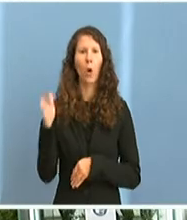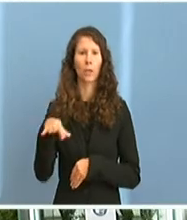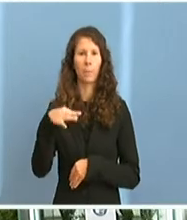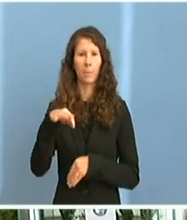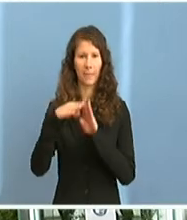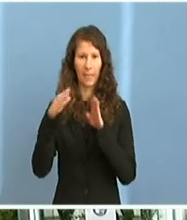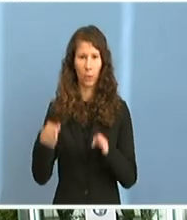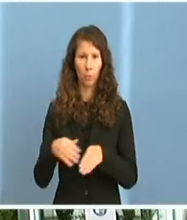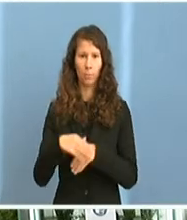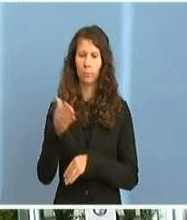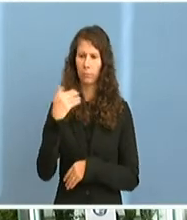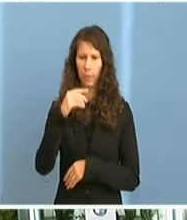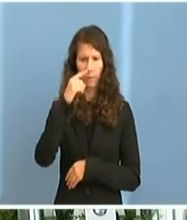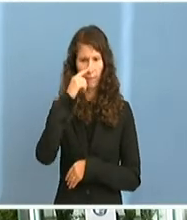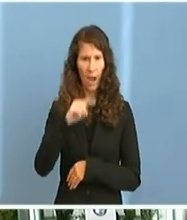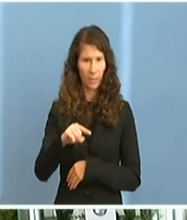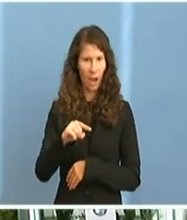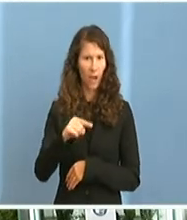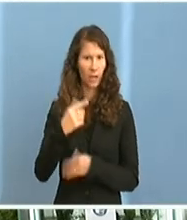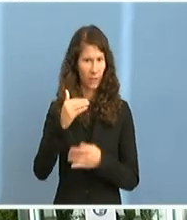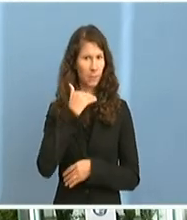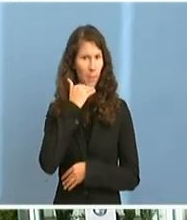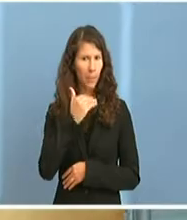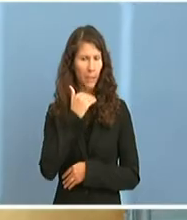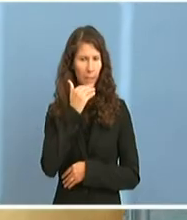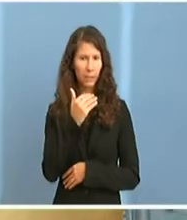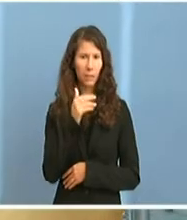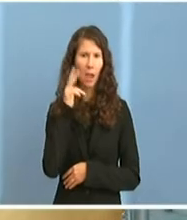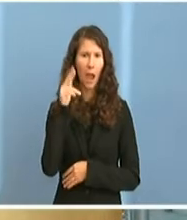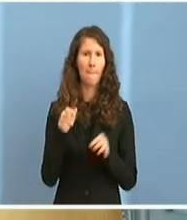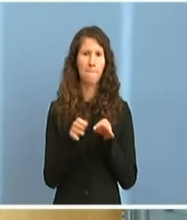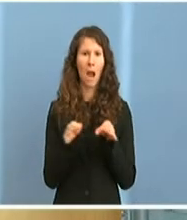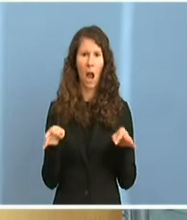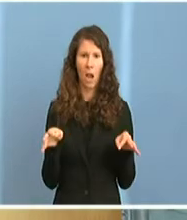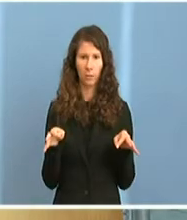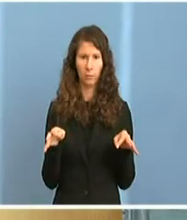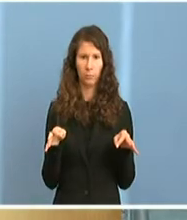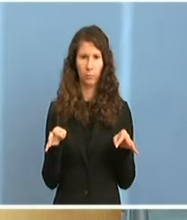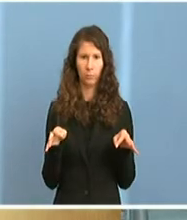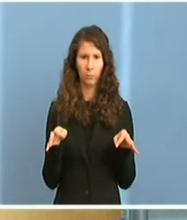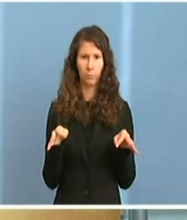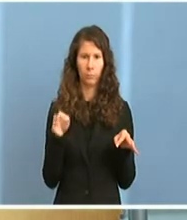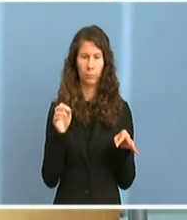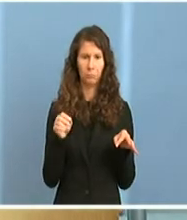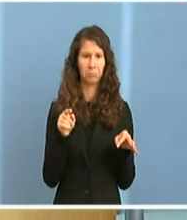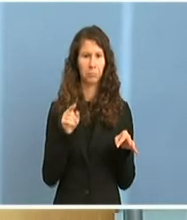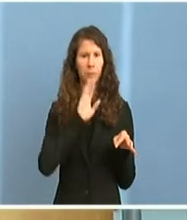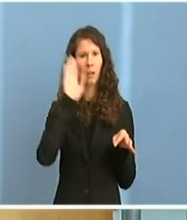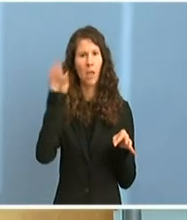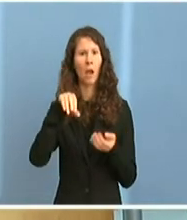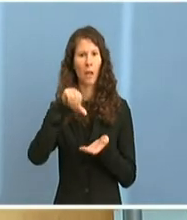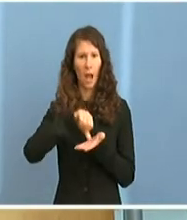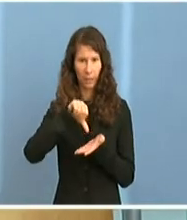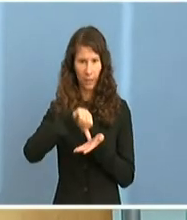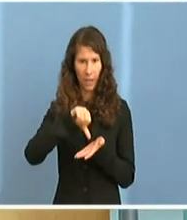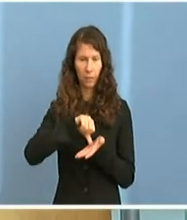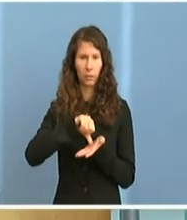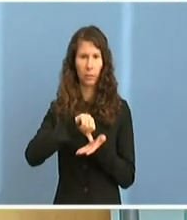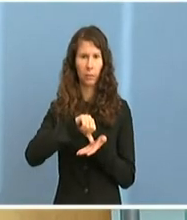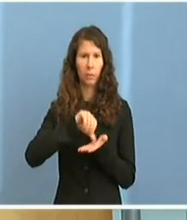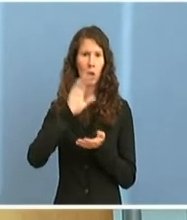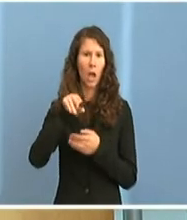Am Freitag gab es noch Berichte, dass Herr Maas außer nach Athen und